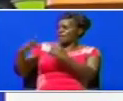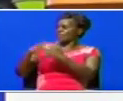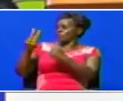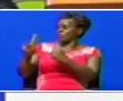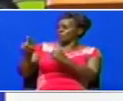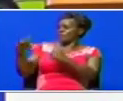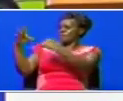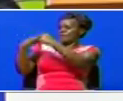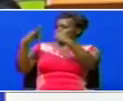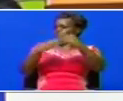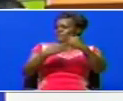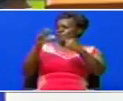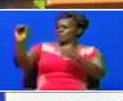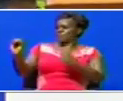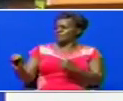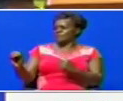82.88%.